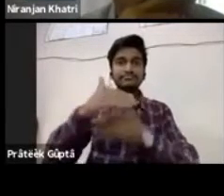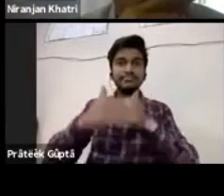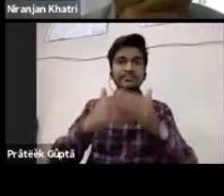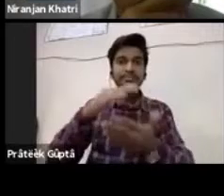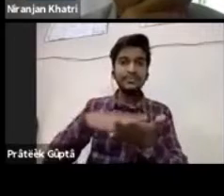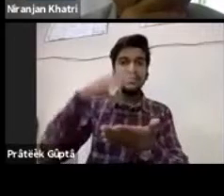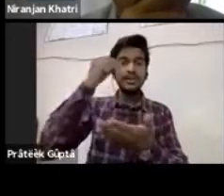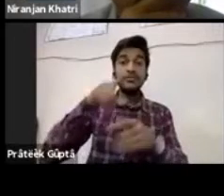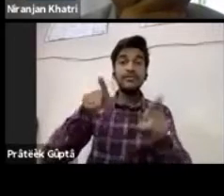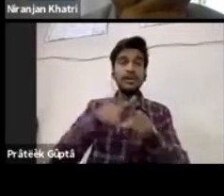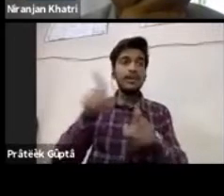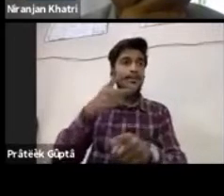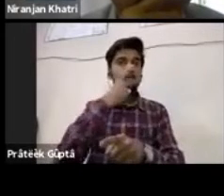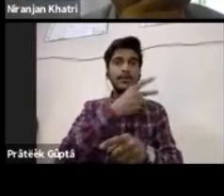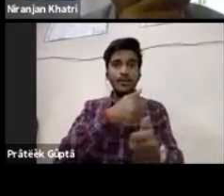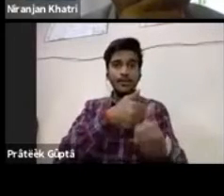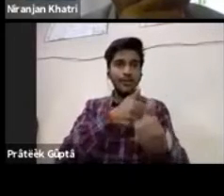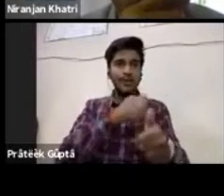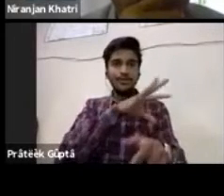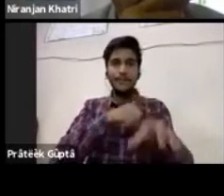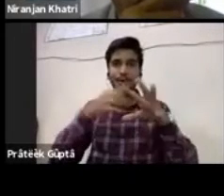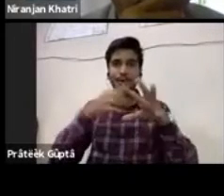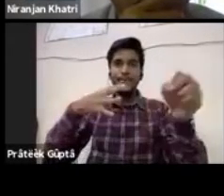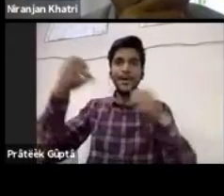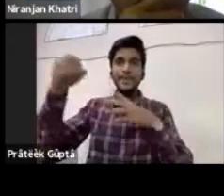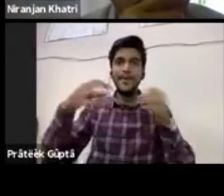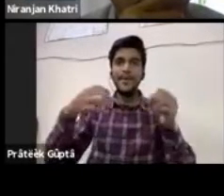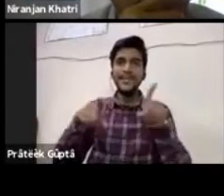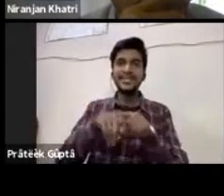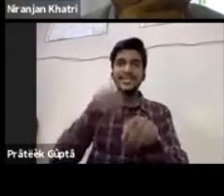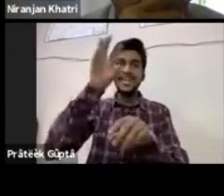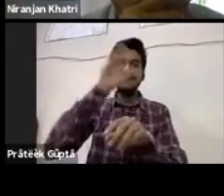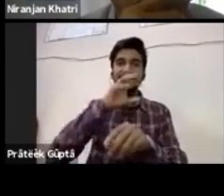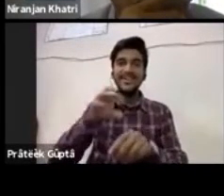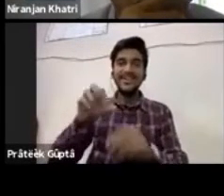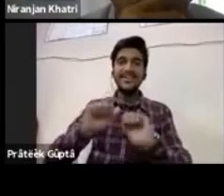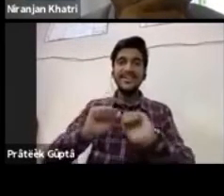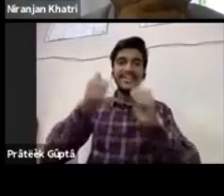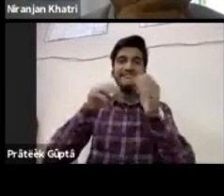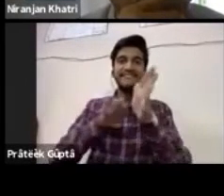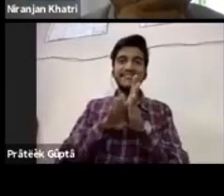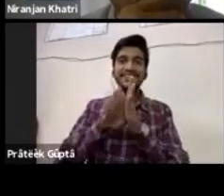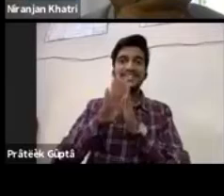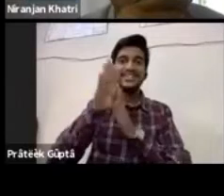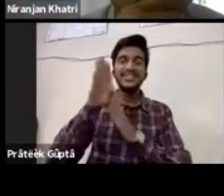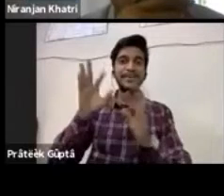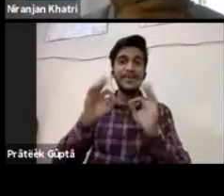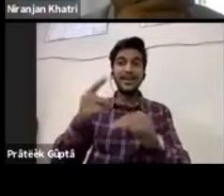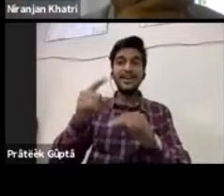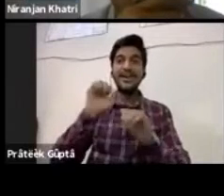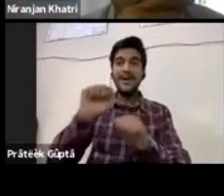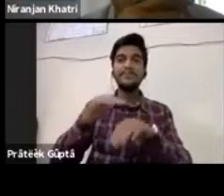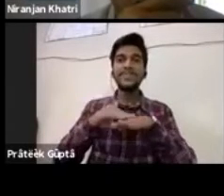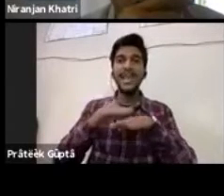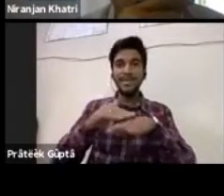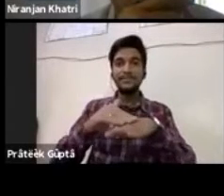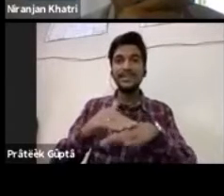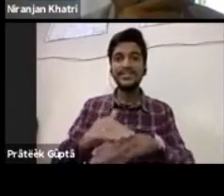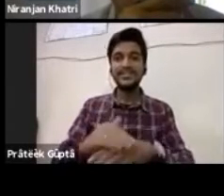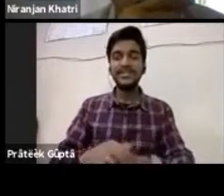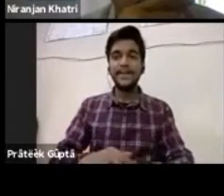किया, बट ये मेरा बड़ा सेटिस्फाइंग एक्सपीरियंस रहा। फिर 2000 अब मैं